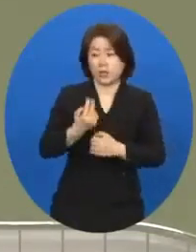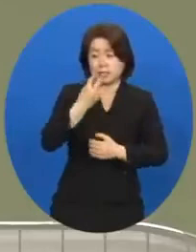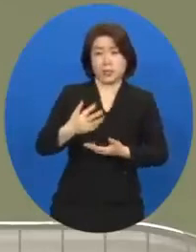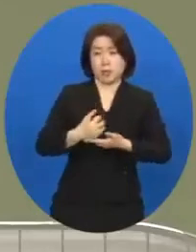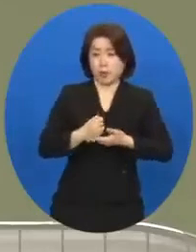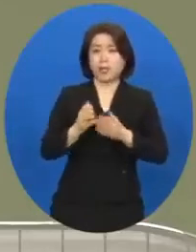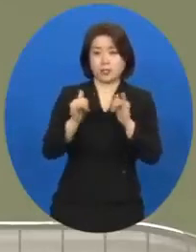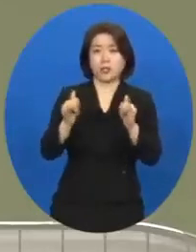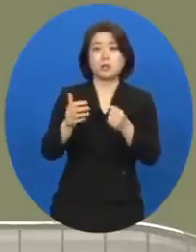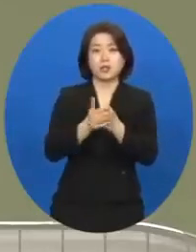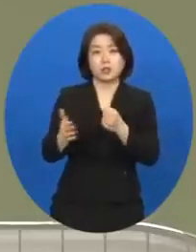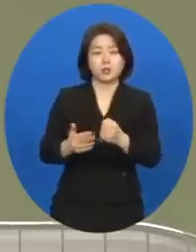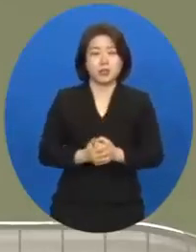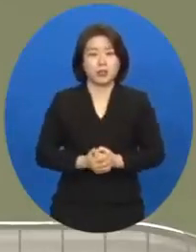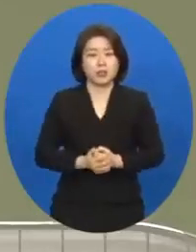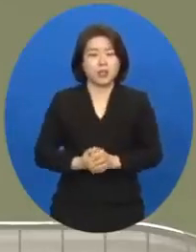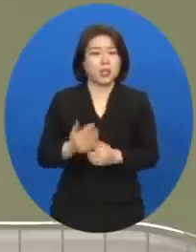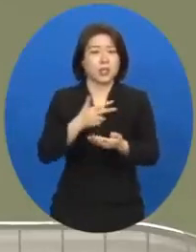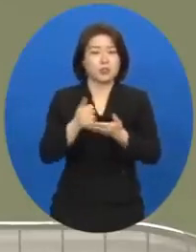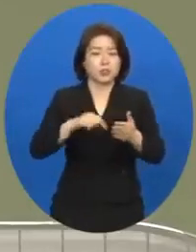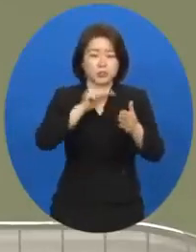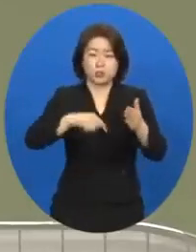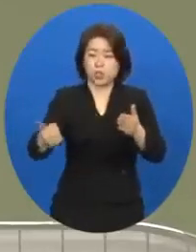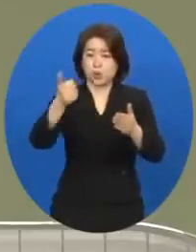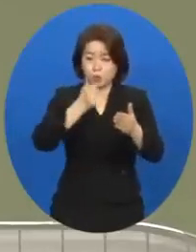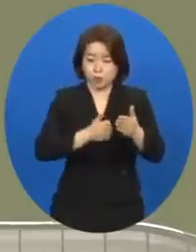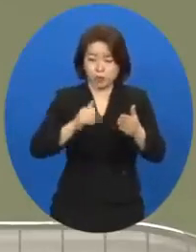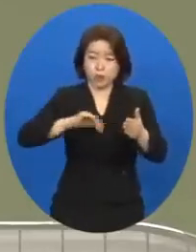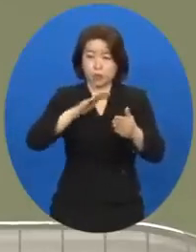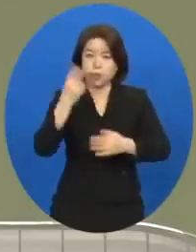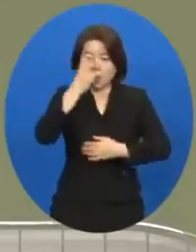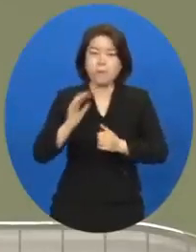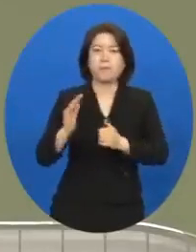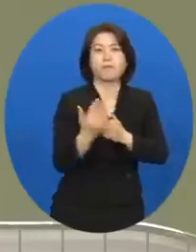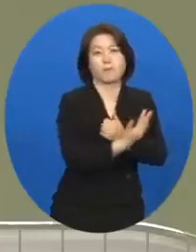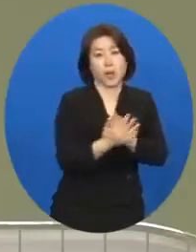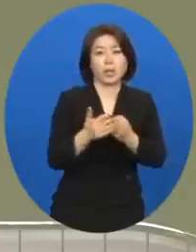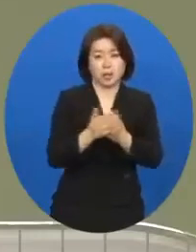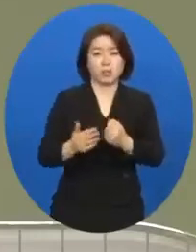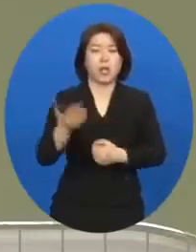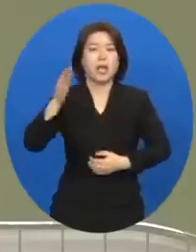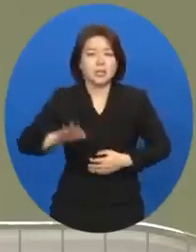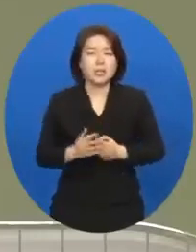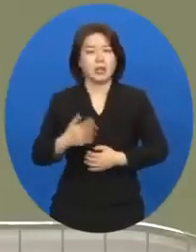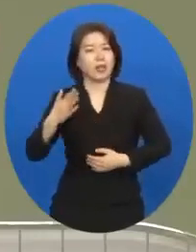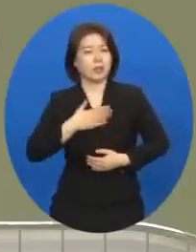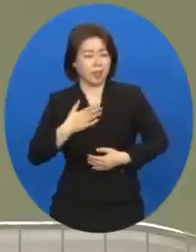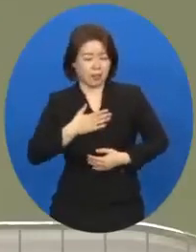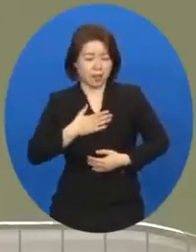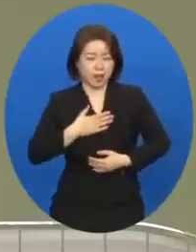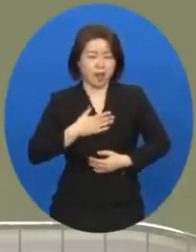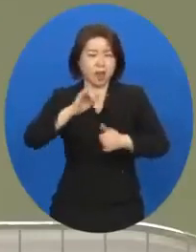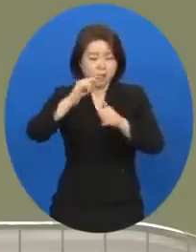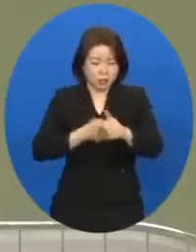소유한 자이니까. 주님이 우리 안에 오셔서 우리를 지키시니까. 그런데 우리가 스스로 마음을